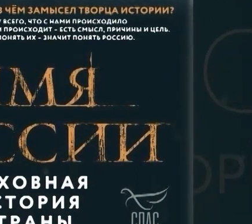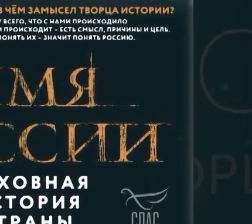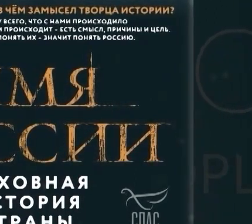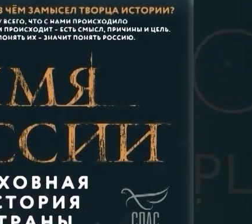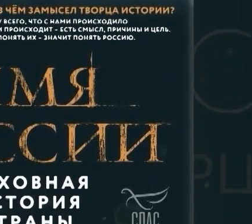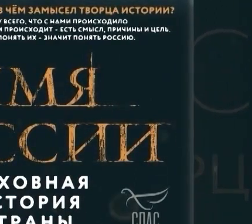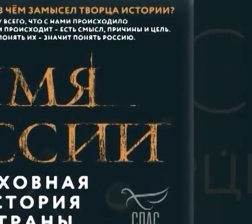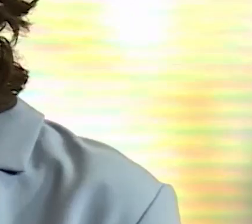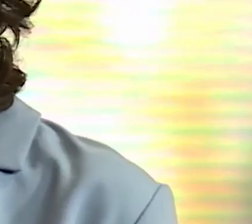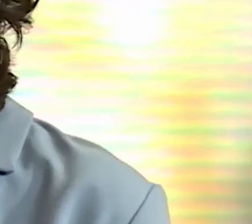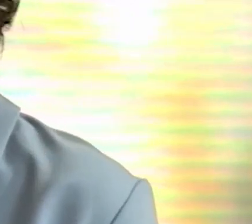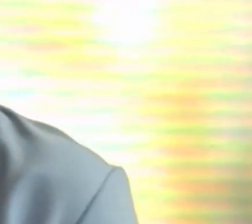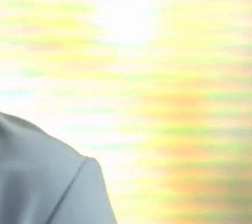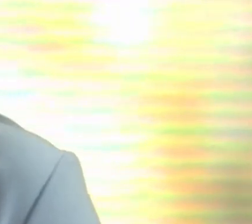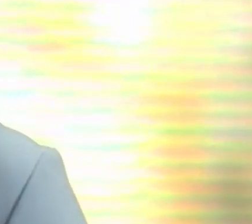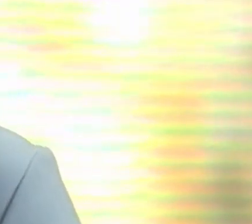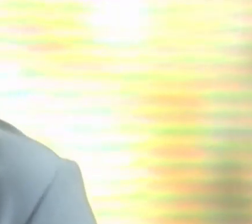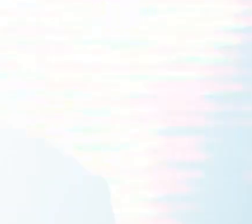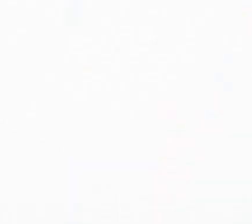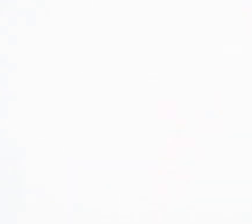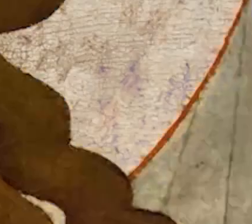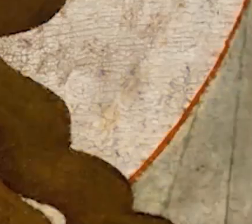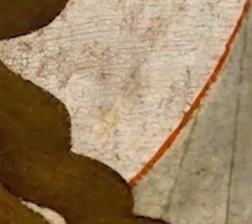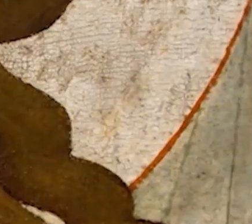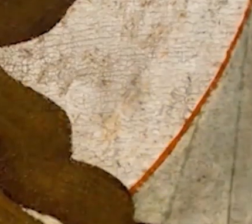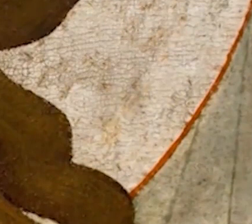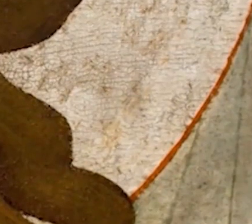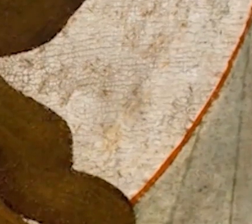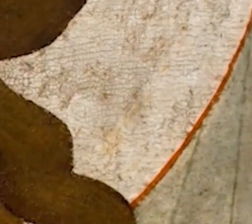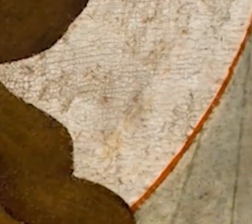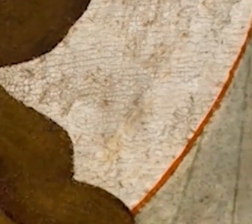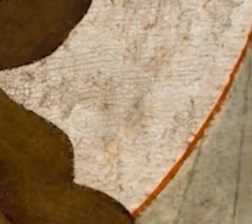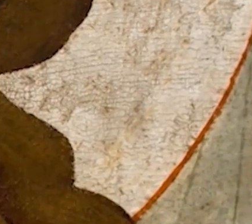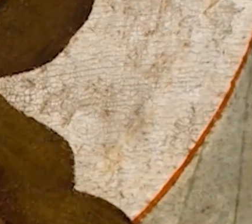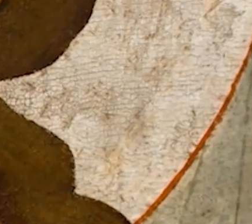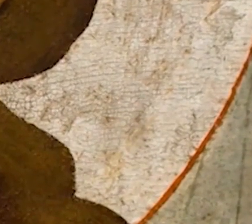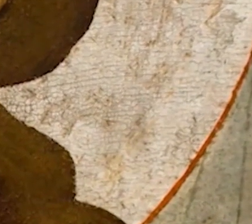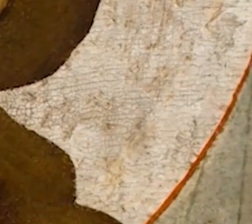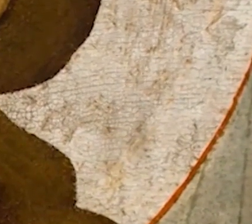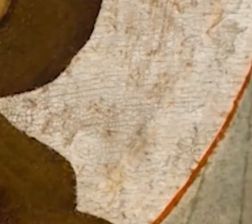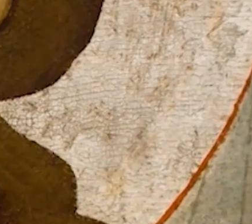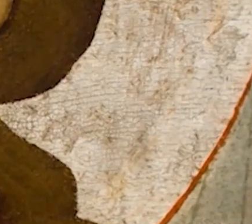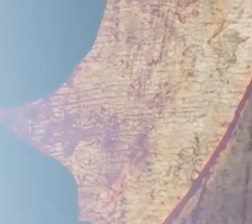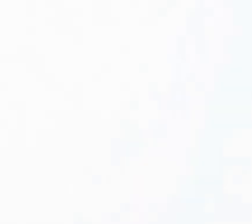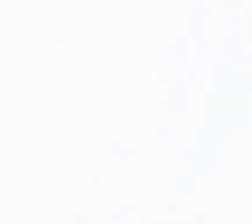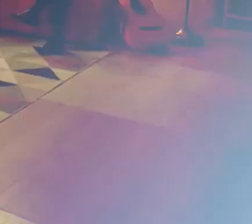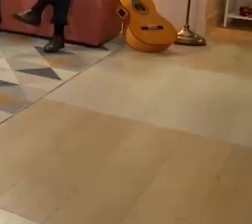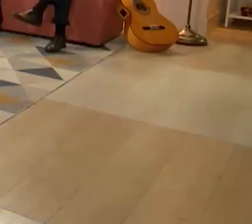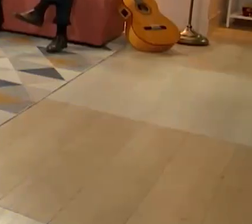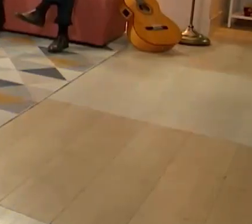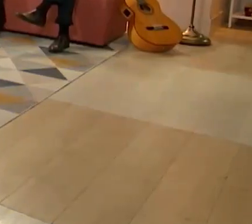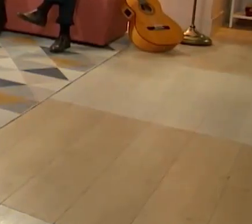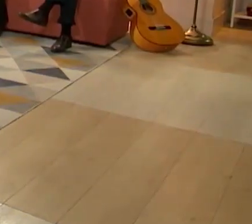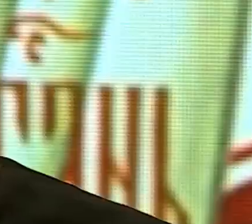spastv.ru. Третий спас – хлебоприпас. Господь приложил полотенце к своему лику. Вот там отпечатался его